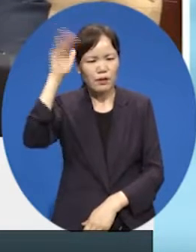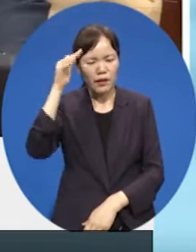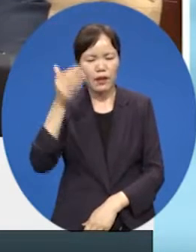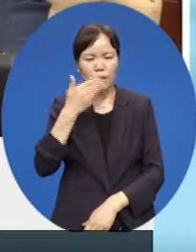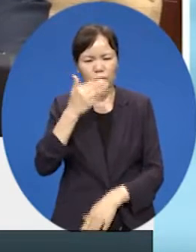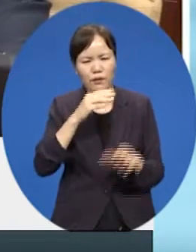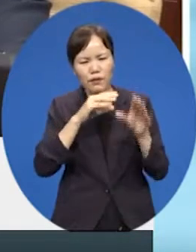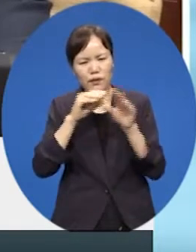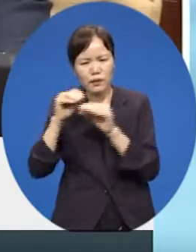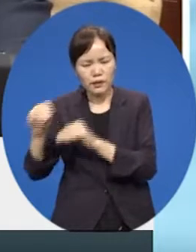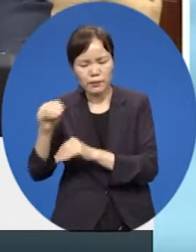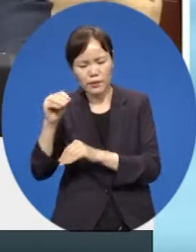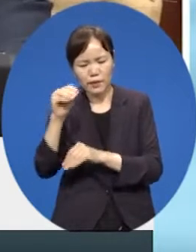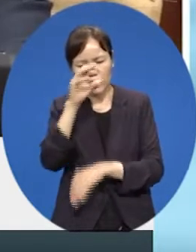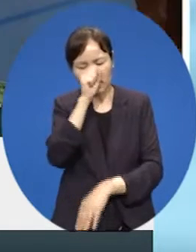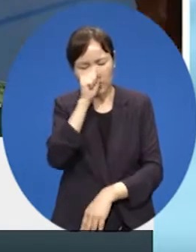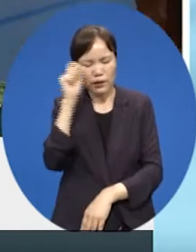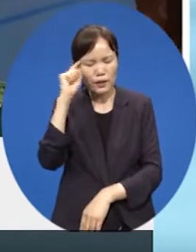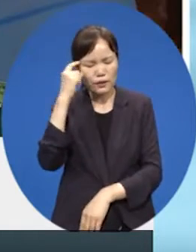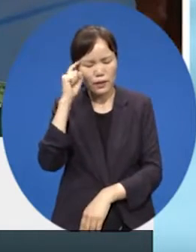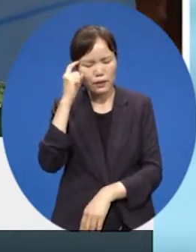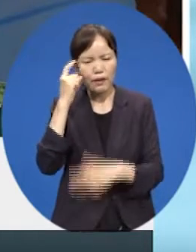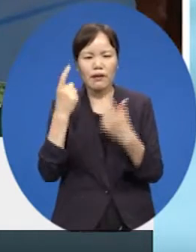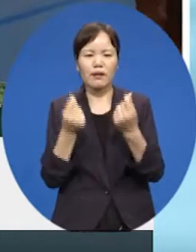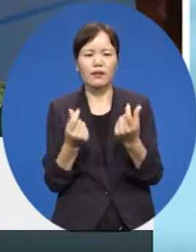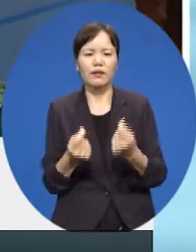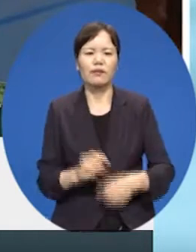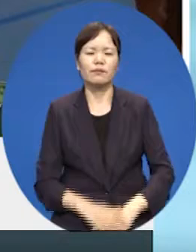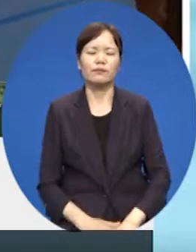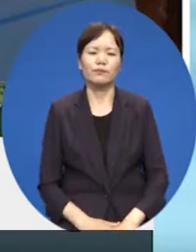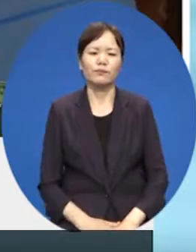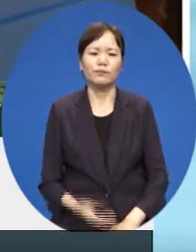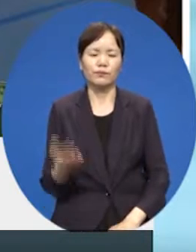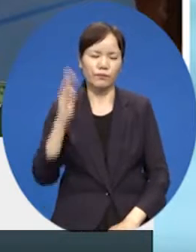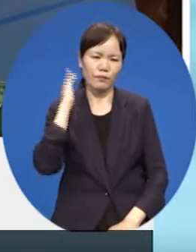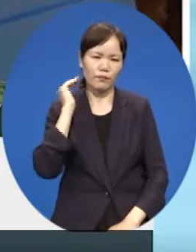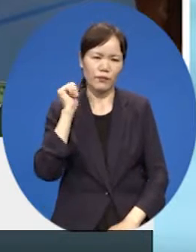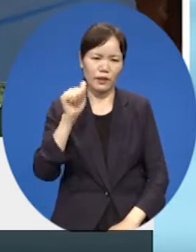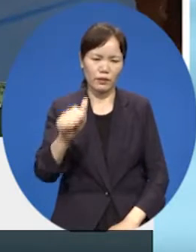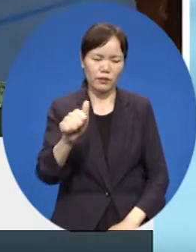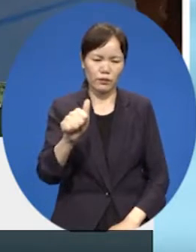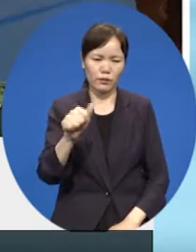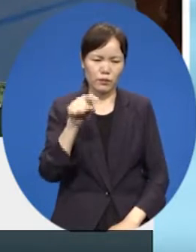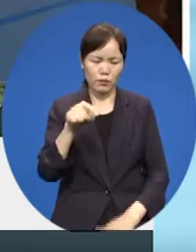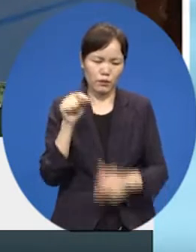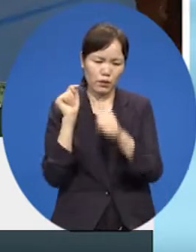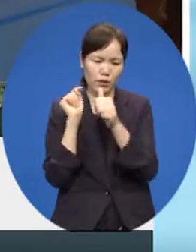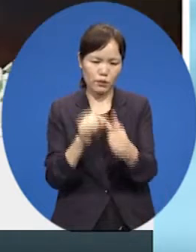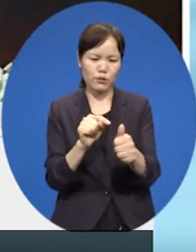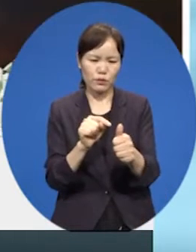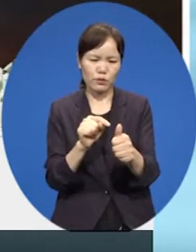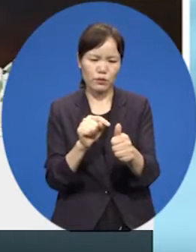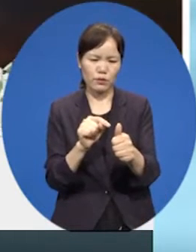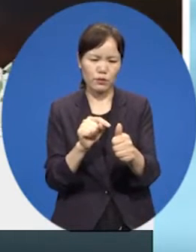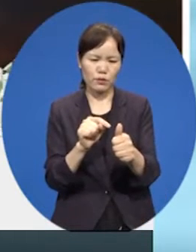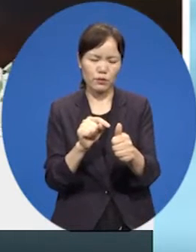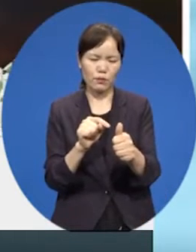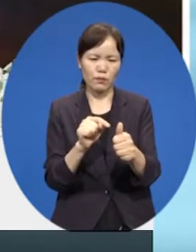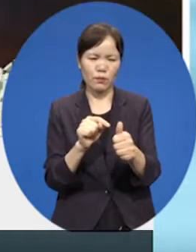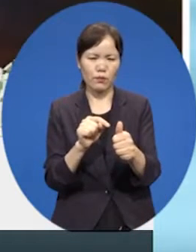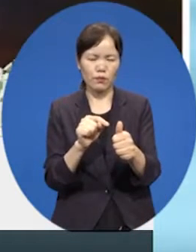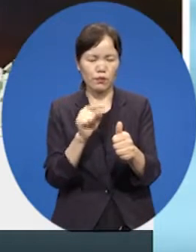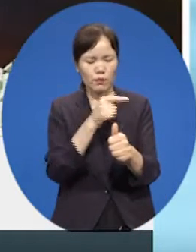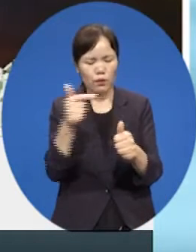것이 좋겠다라는 의중을 갖고 있는 것은 같은데에 그런데 대통령이 것을 그렇게 해라 라고 지시를 내리기에는 너무